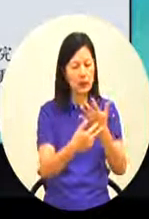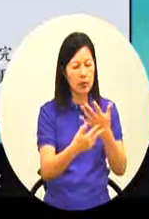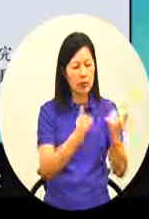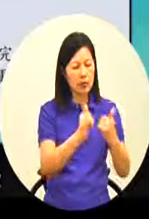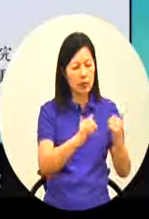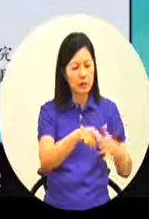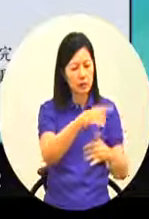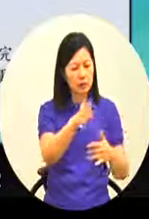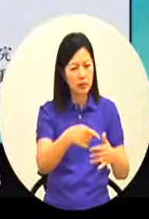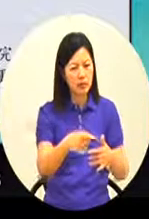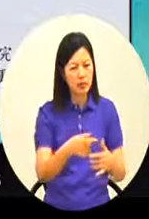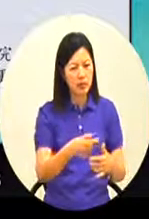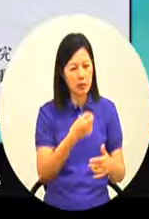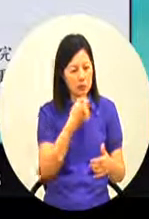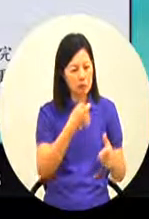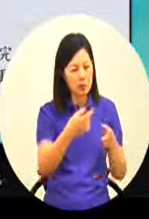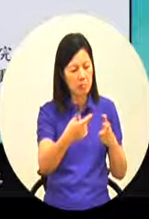意愿很低。